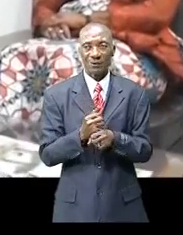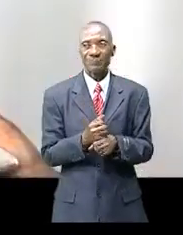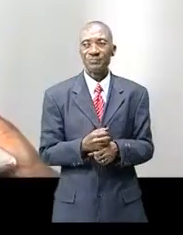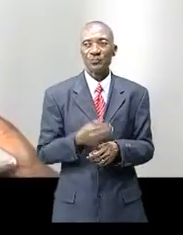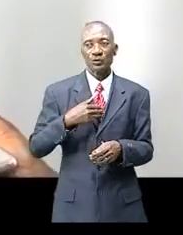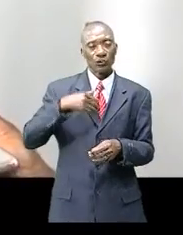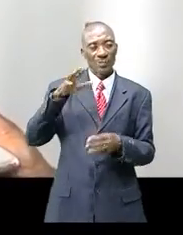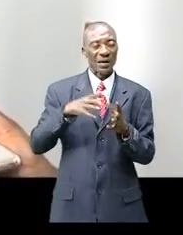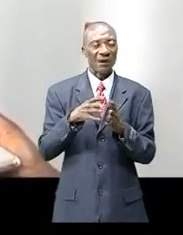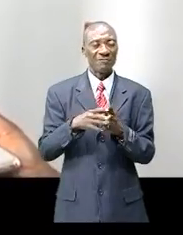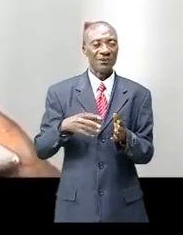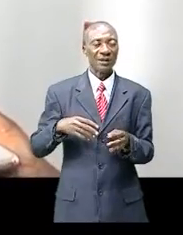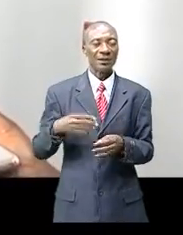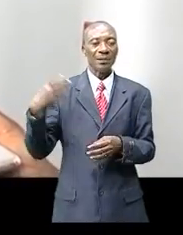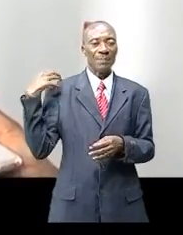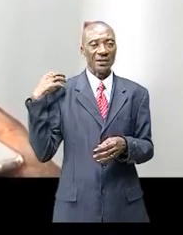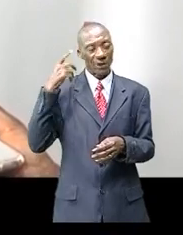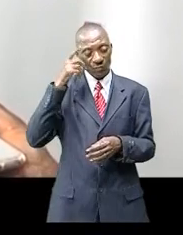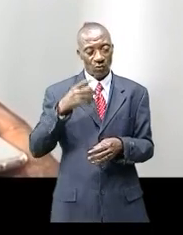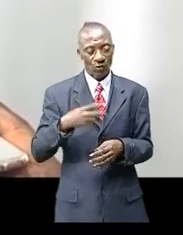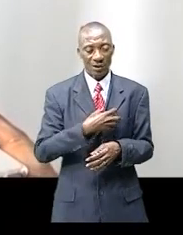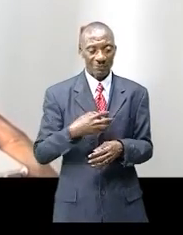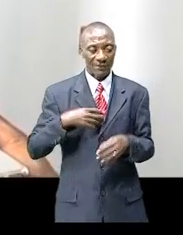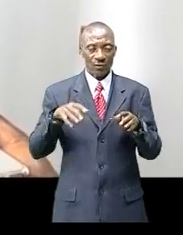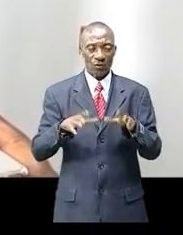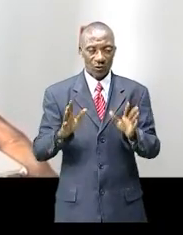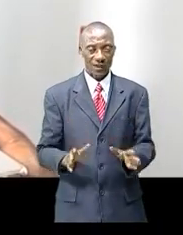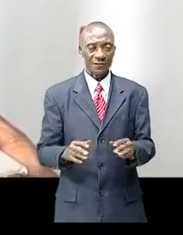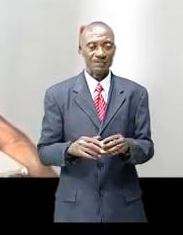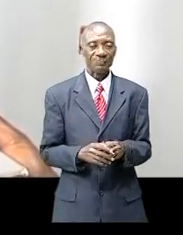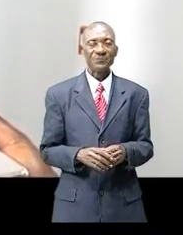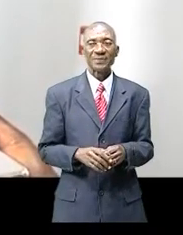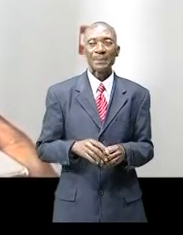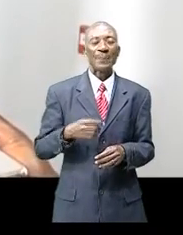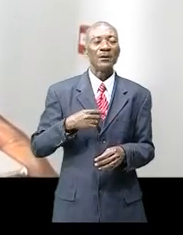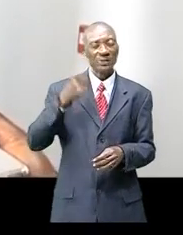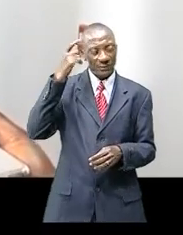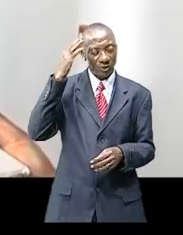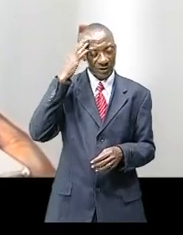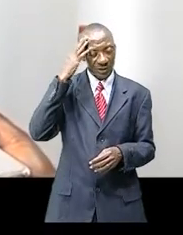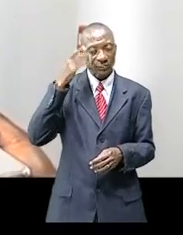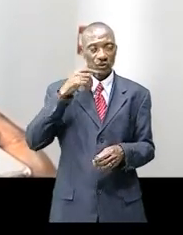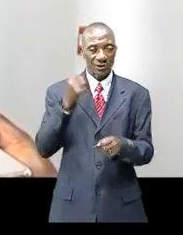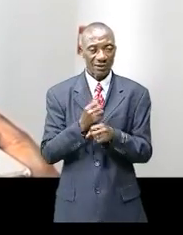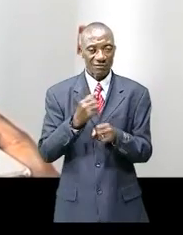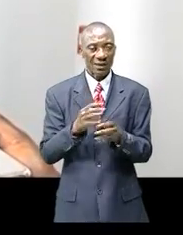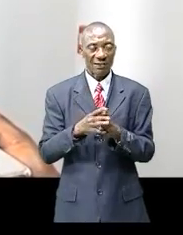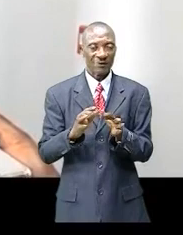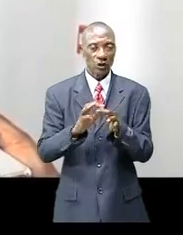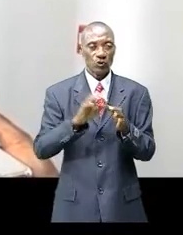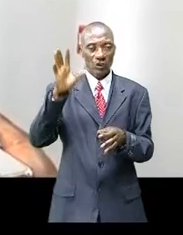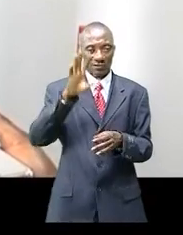femme congolaise. Et comme femme congolaise, sachant que je dois travailler et avec l'Union africaine et